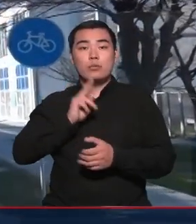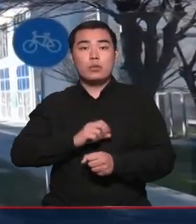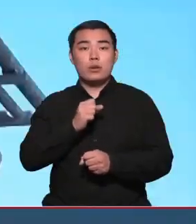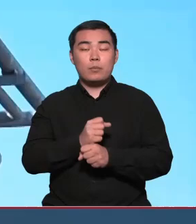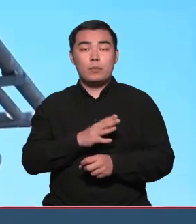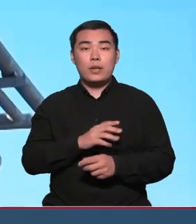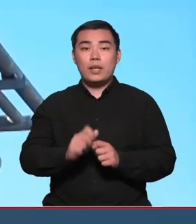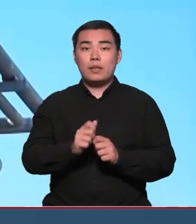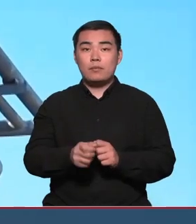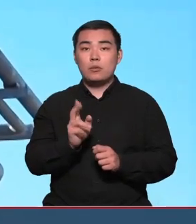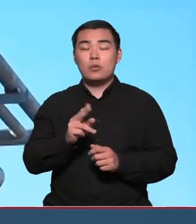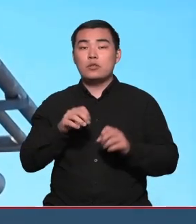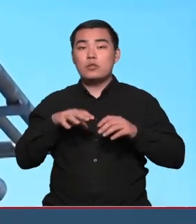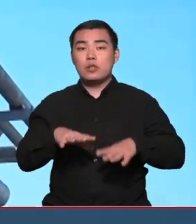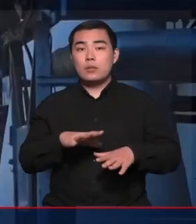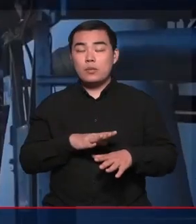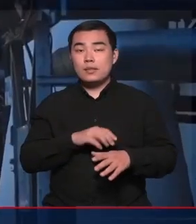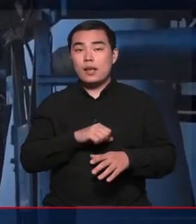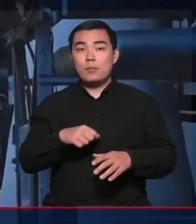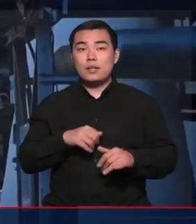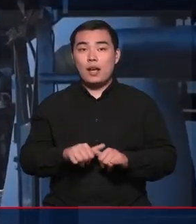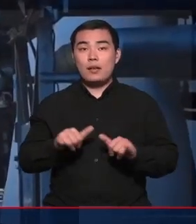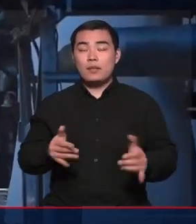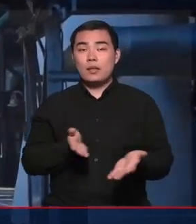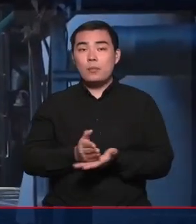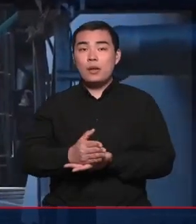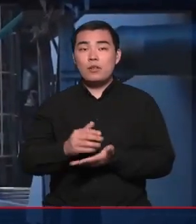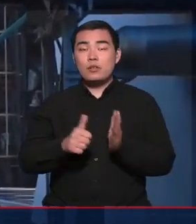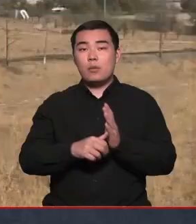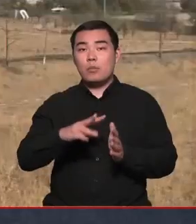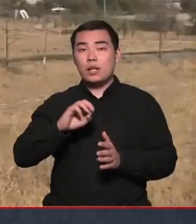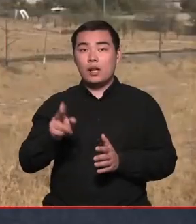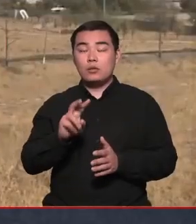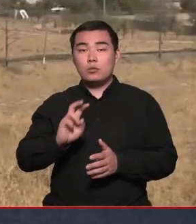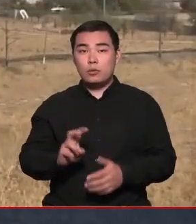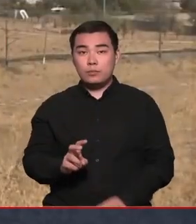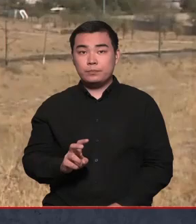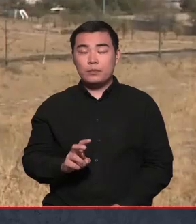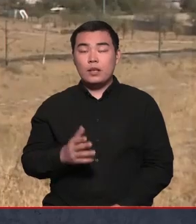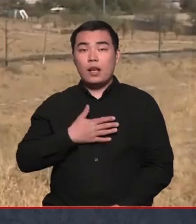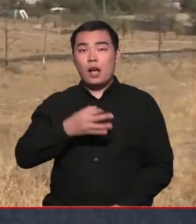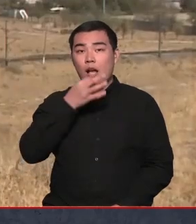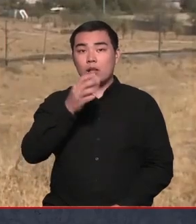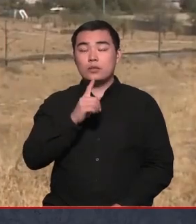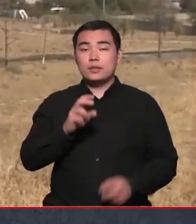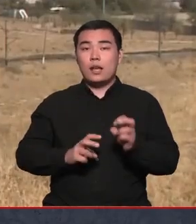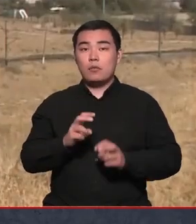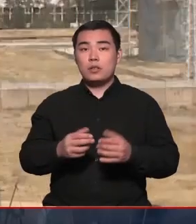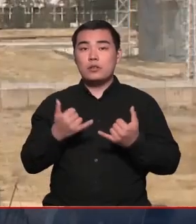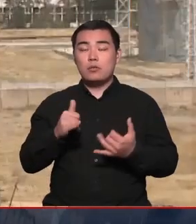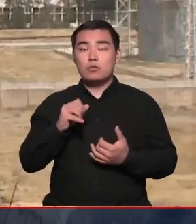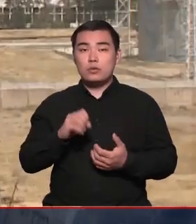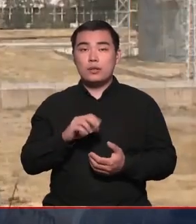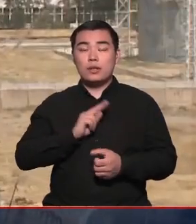при инвесторы которые решили вложить на развитие отрасли 6 млр долларов я отмечу что на заводе сегодня уже